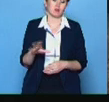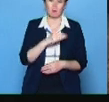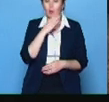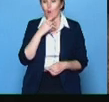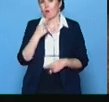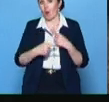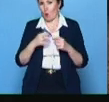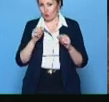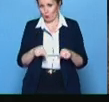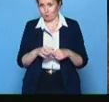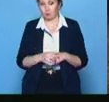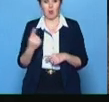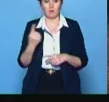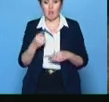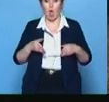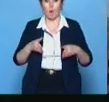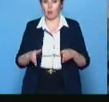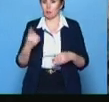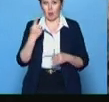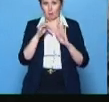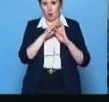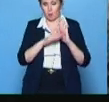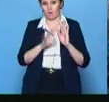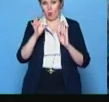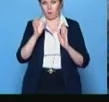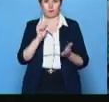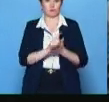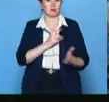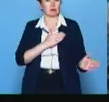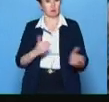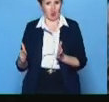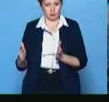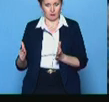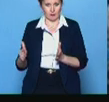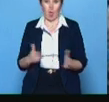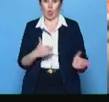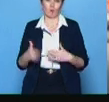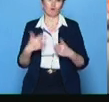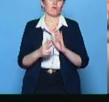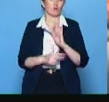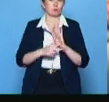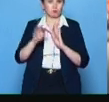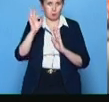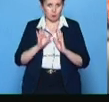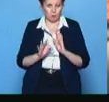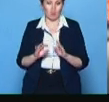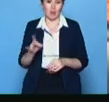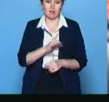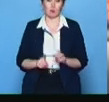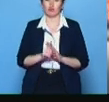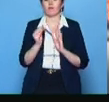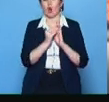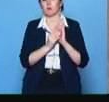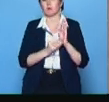Все объекты первой программы БКД в октябре должны быть сданы. Уже сегодня готовность 80%. Республика начинает формирование